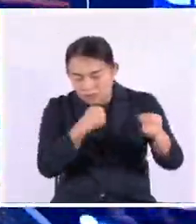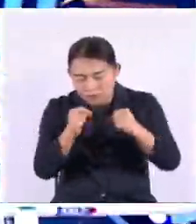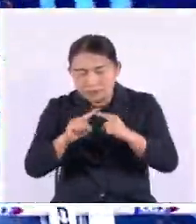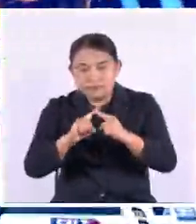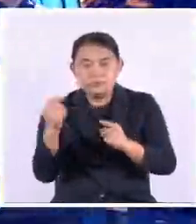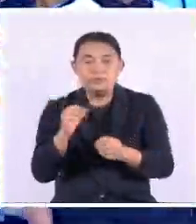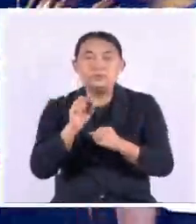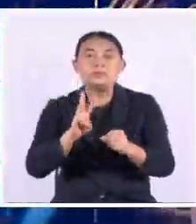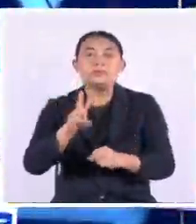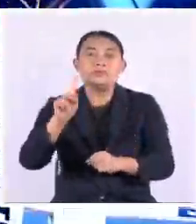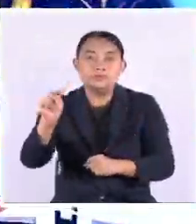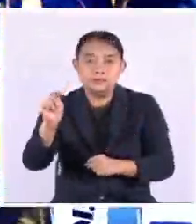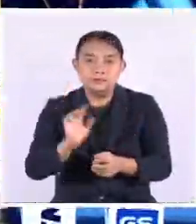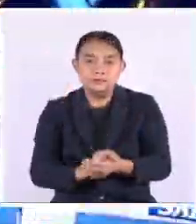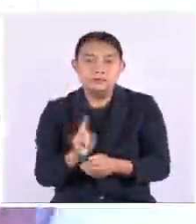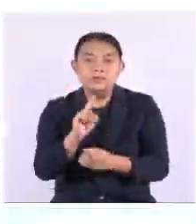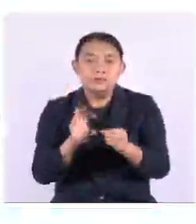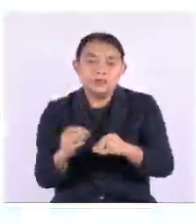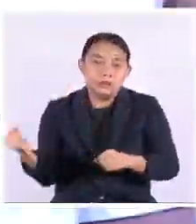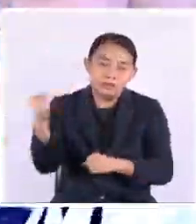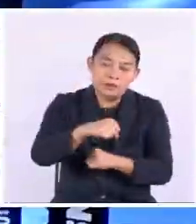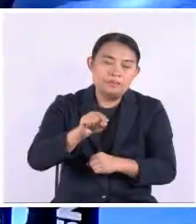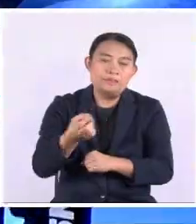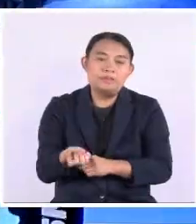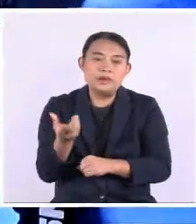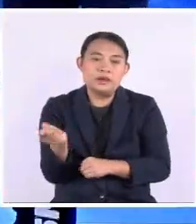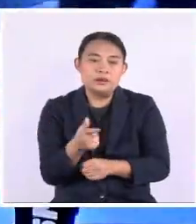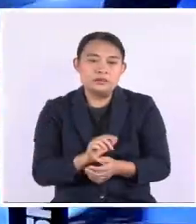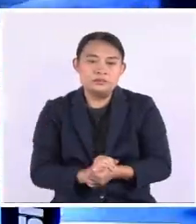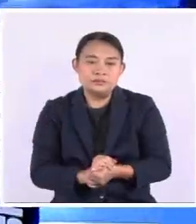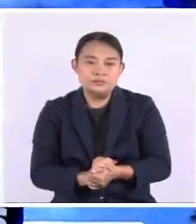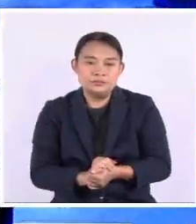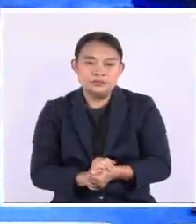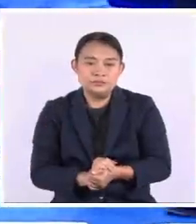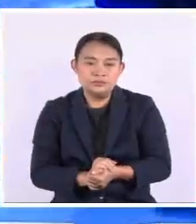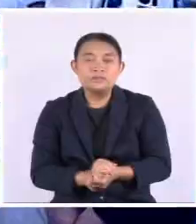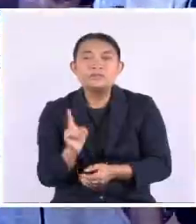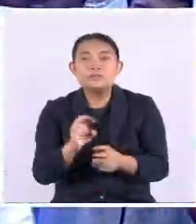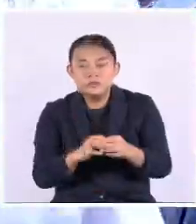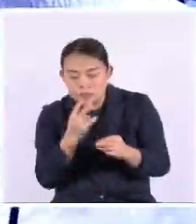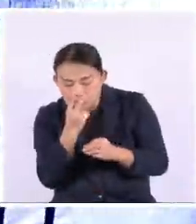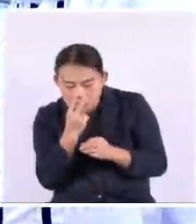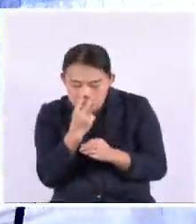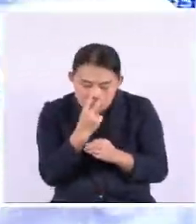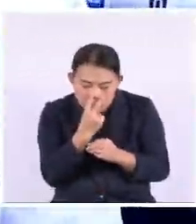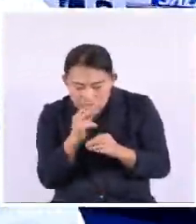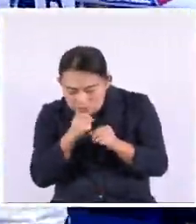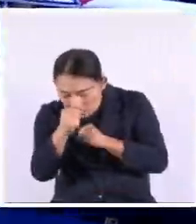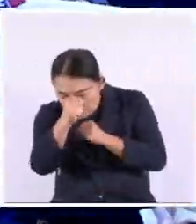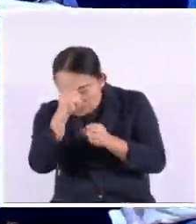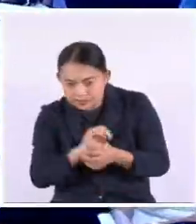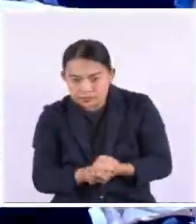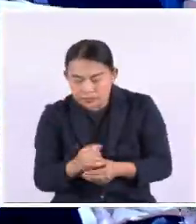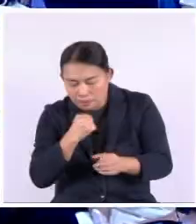วิกเตอร์ 5ที่ยังคงออกหมัดได้มั่นยำกว่าครับก็อาศัยจังหวะที่ที่มองช่องโหว่ก็เข้าหน้า